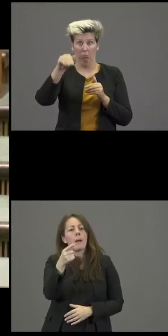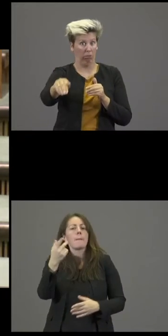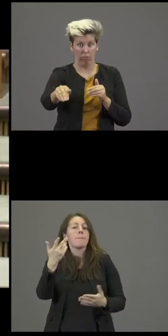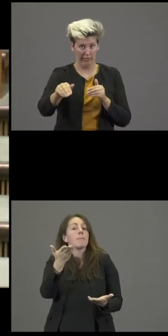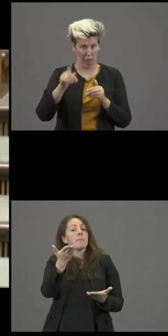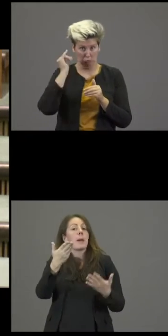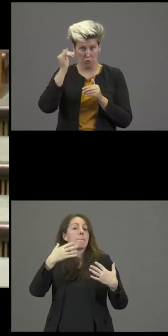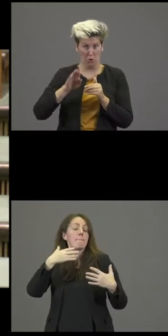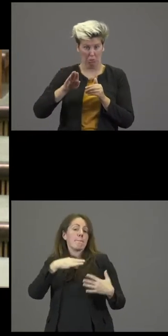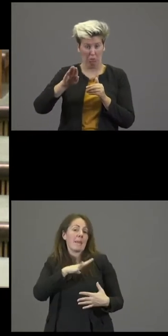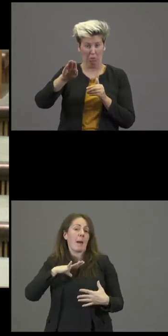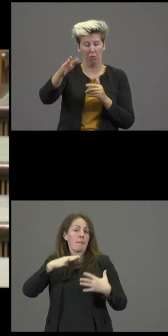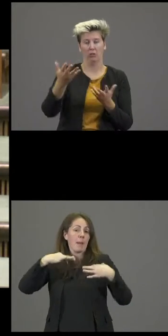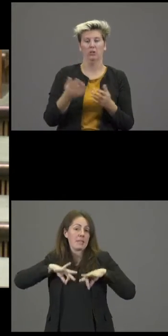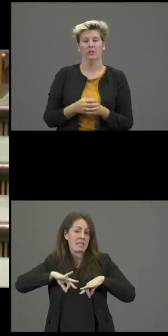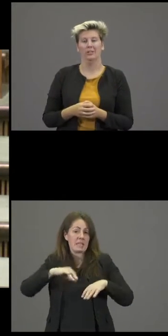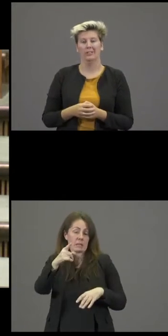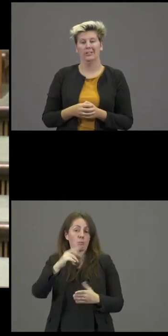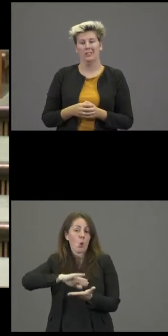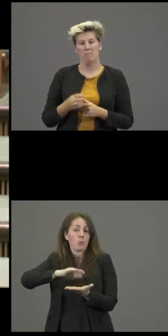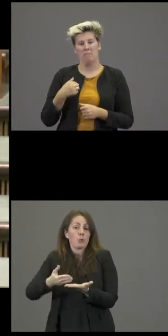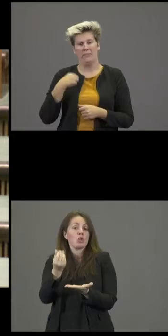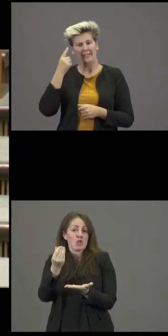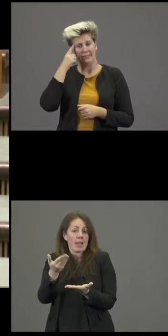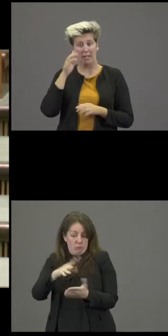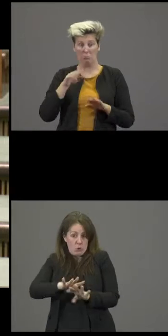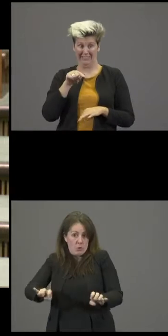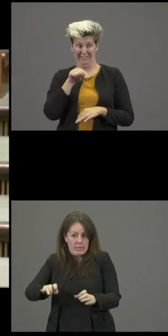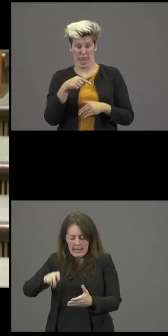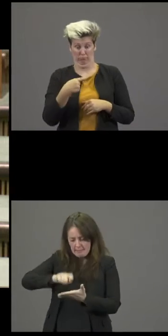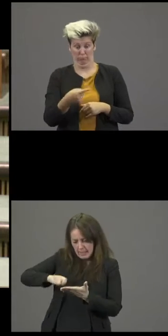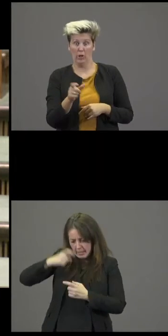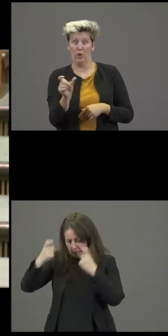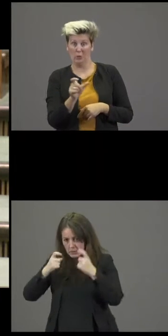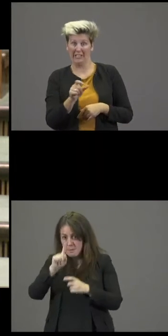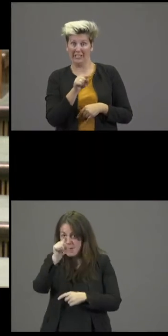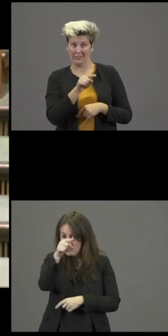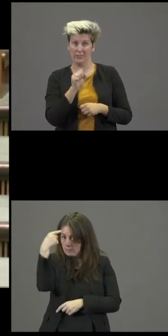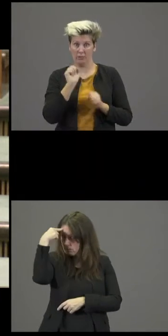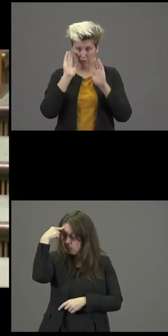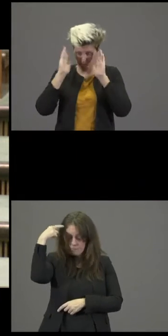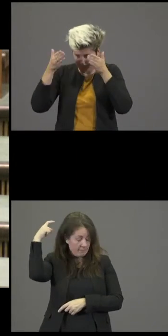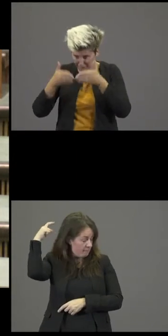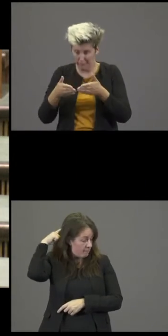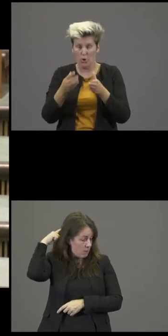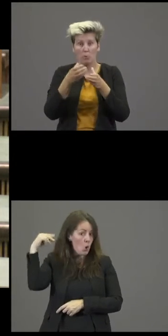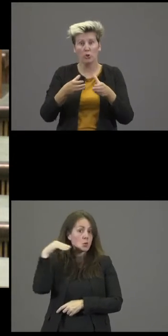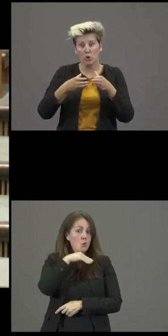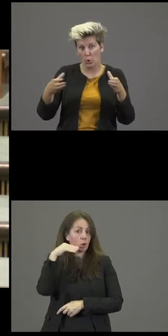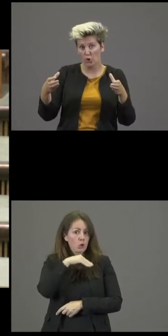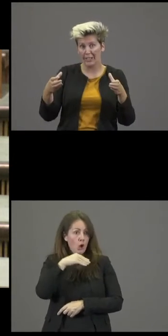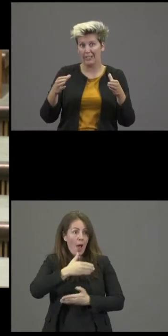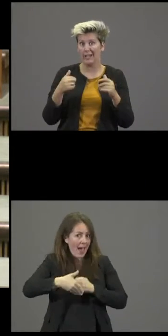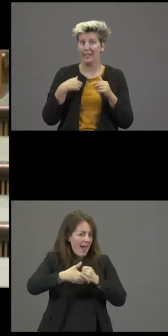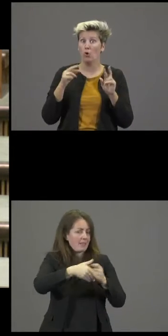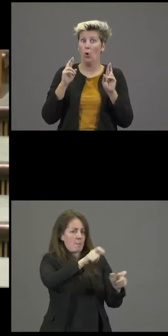de votre week-end, à écrire les contours du budget, mais je souhaiterais que vous ne perdiez jamais de vue l'urgence et la nécessité d'aider les ménages